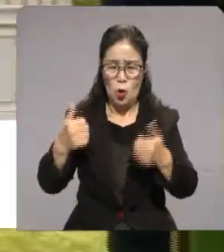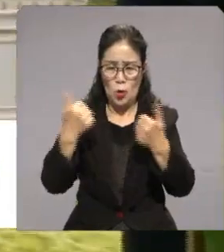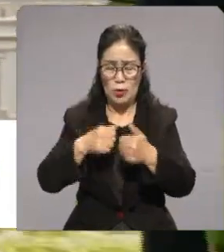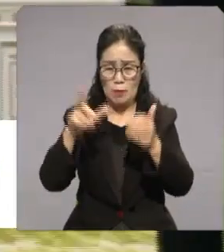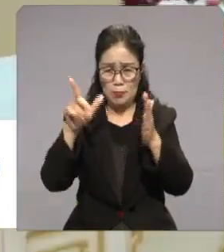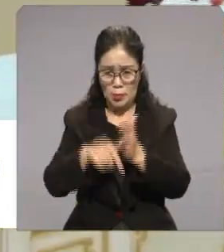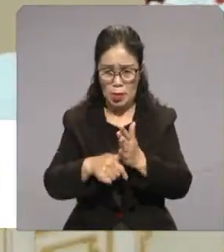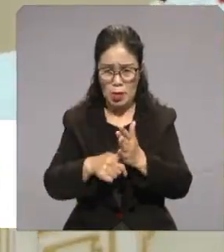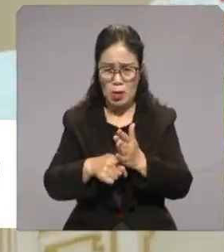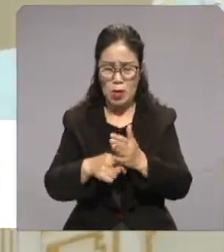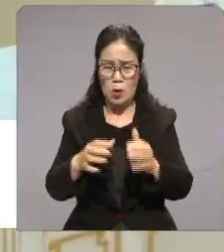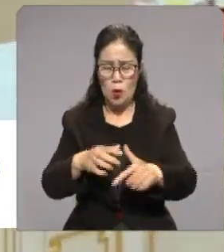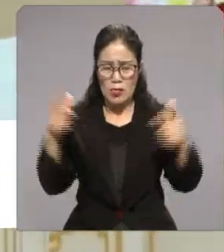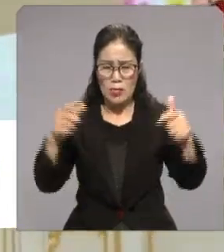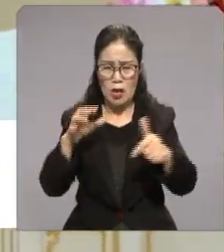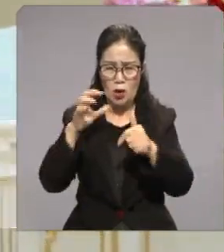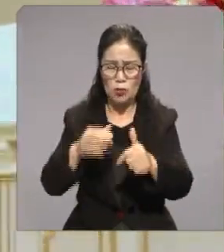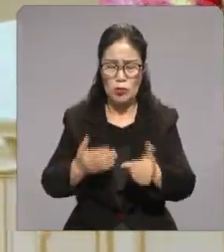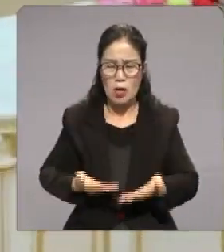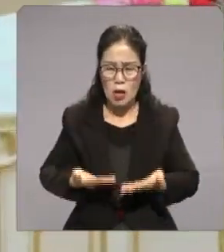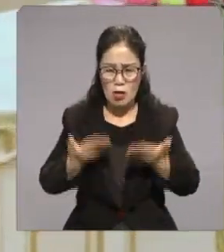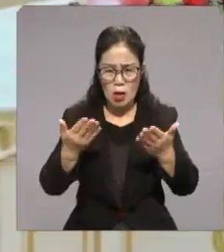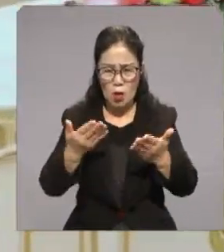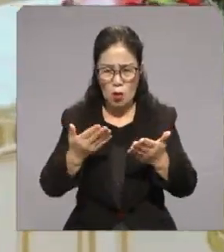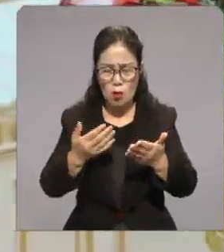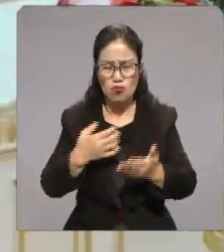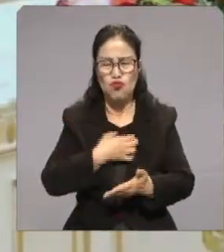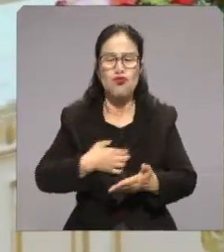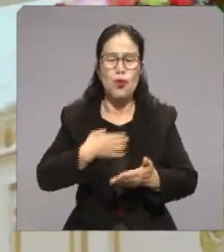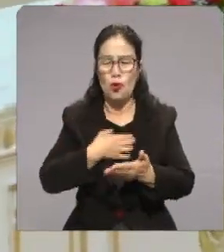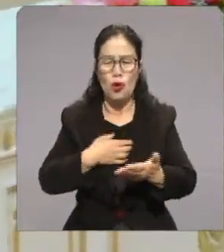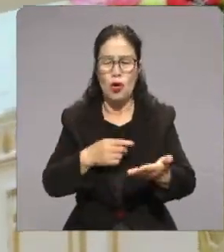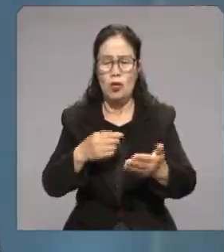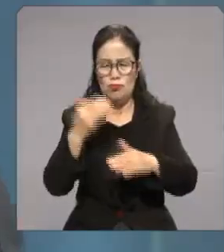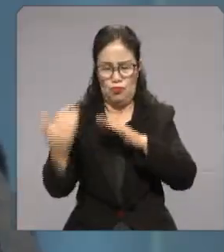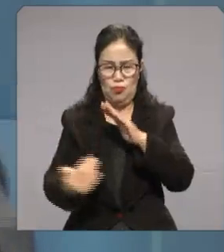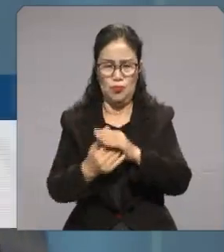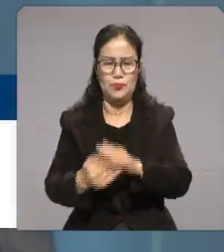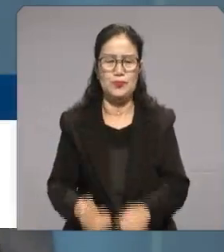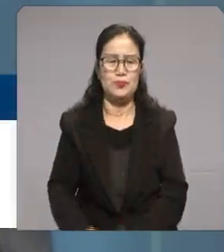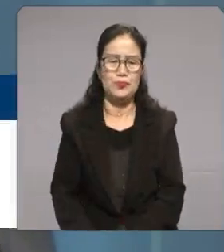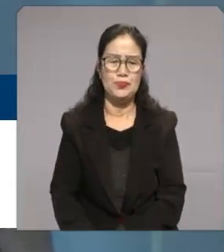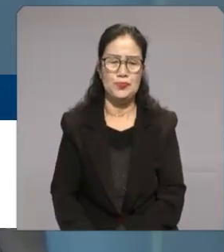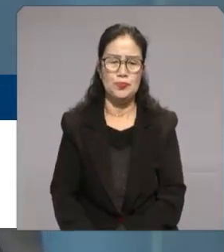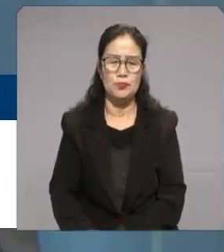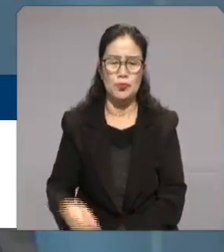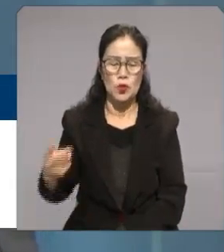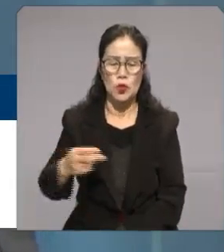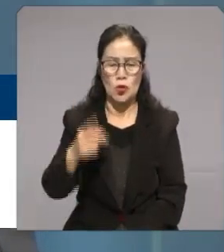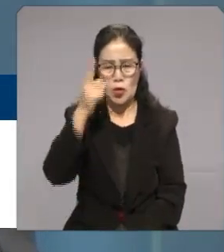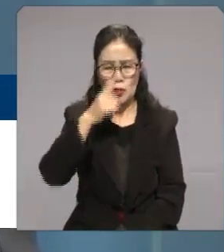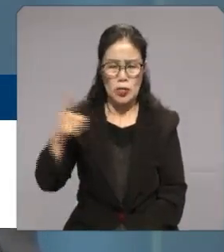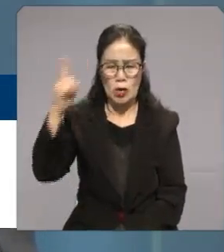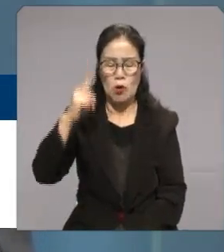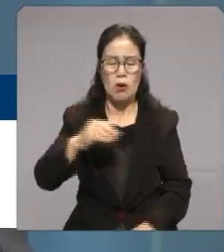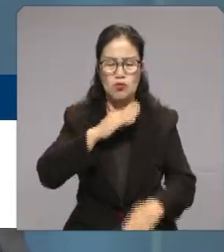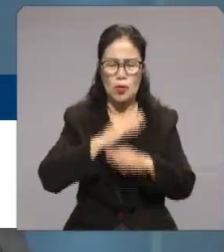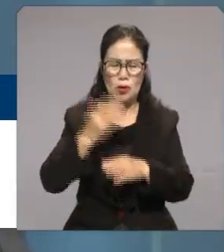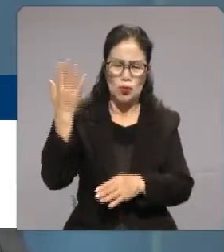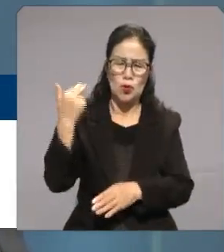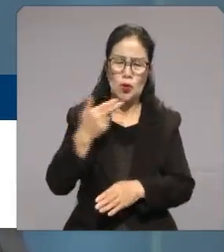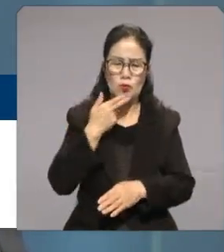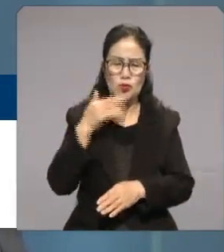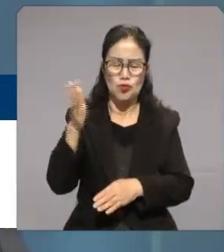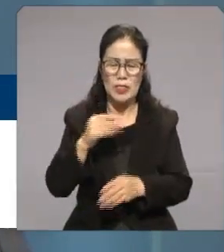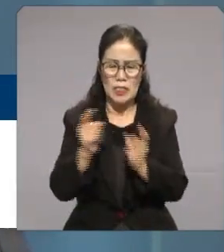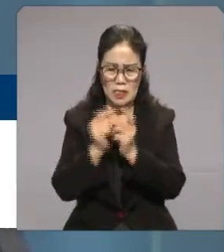러시아의 확장 억제 제공 우려가 현실화된 셈입니다. It would also demonstrate an unprecedented level of direct military